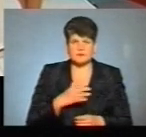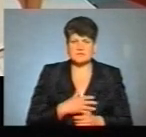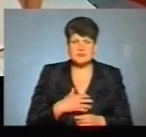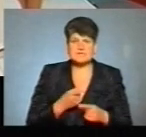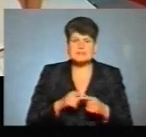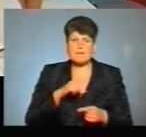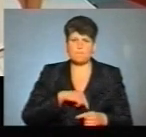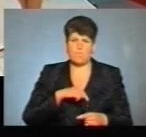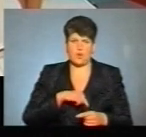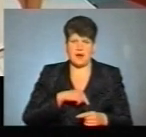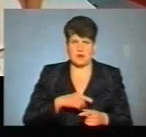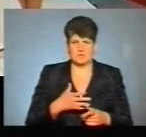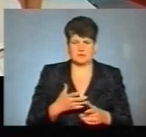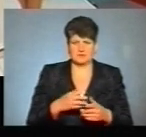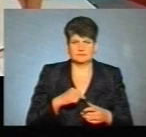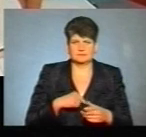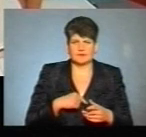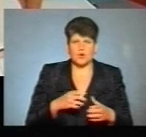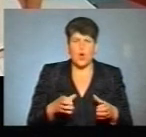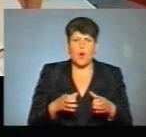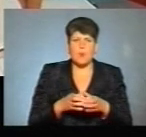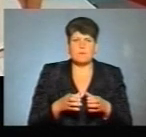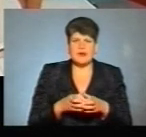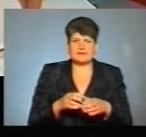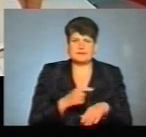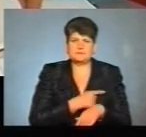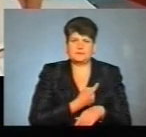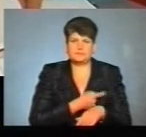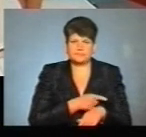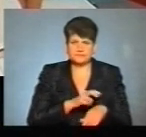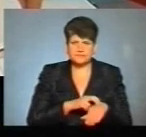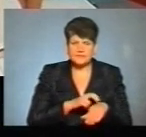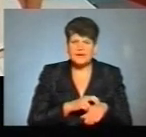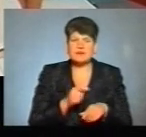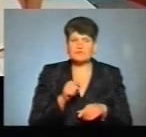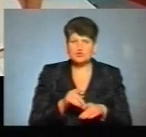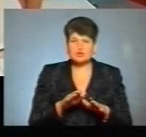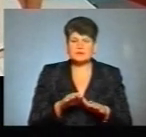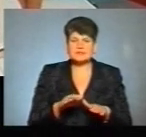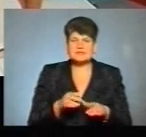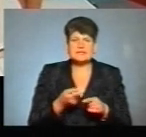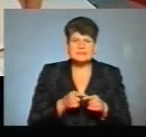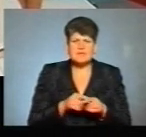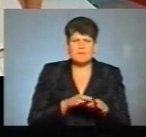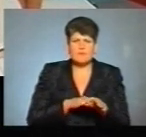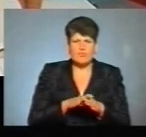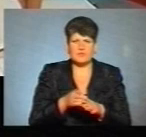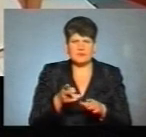здається, це все-таки моральний і бойовий дух власне тої команди медичної. І воно, мені здається, це якась повна паралель